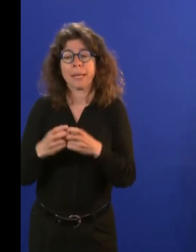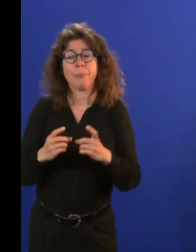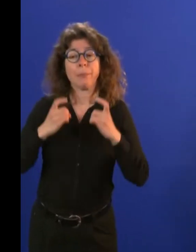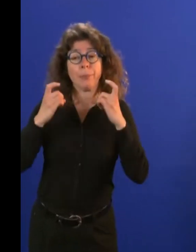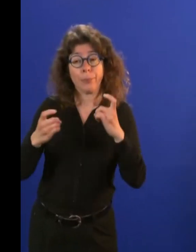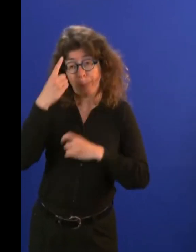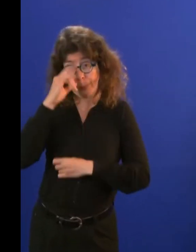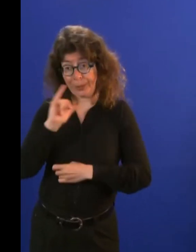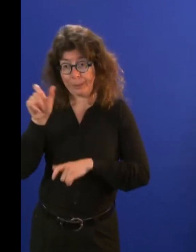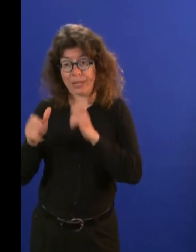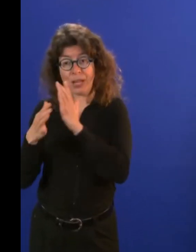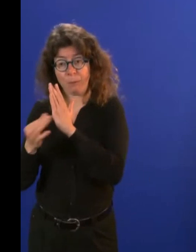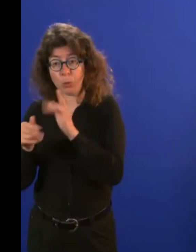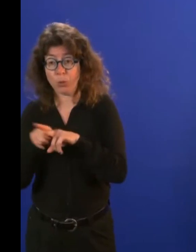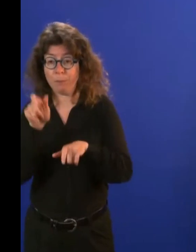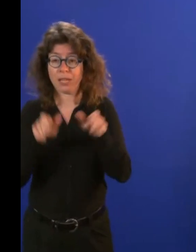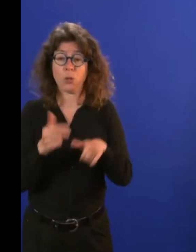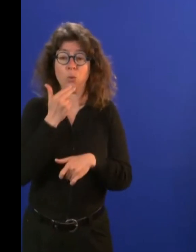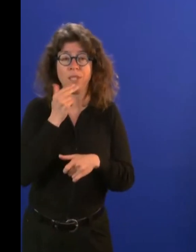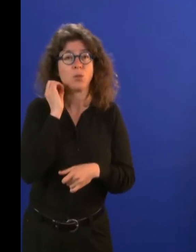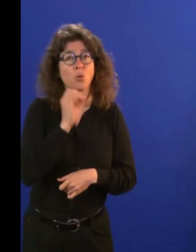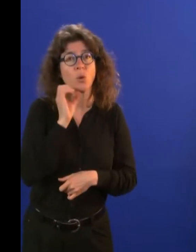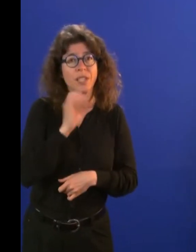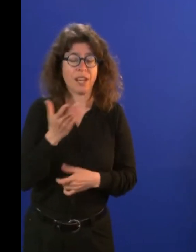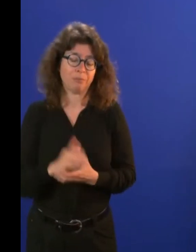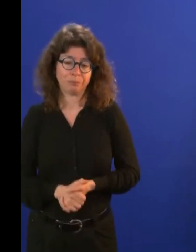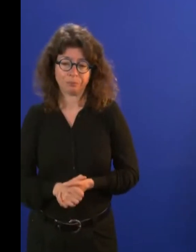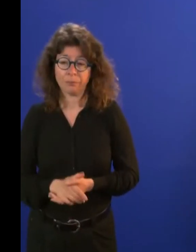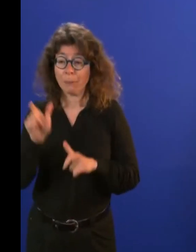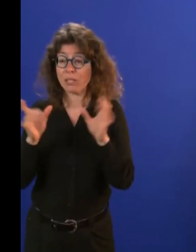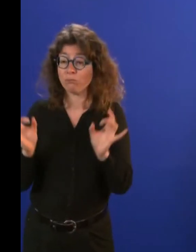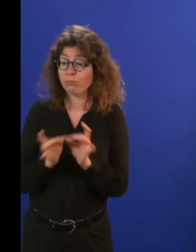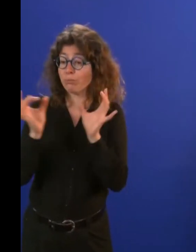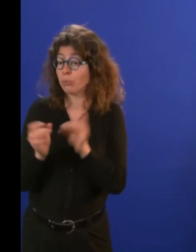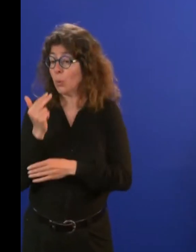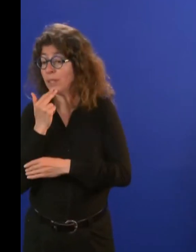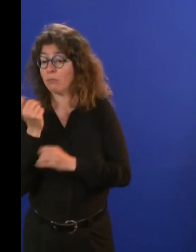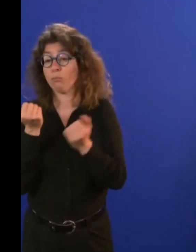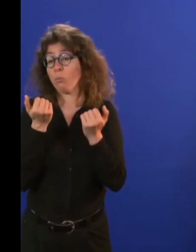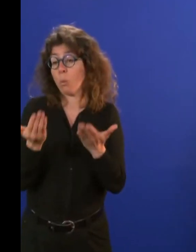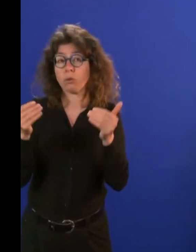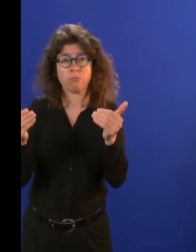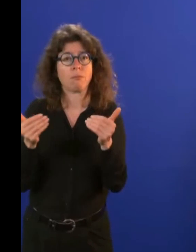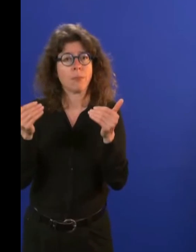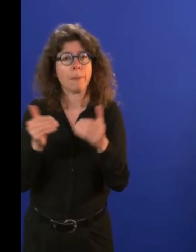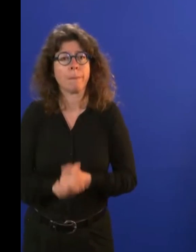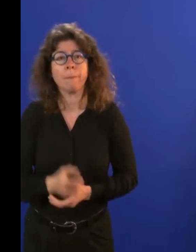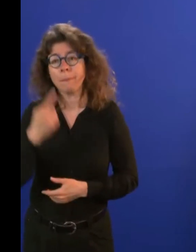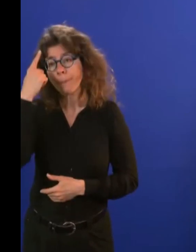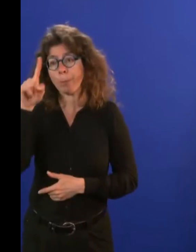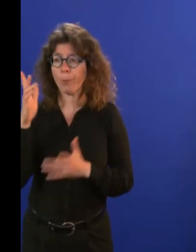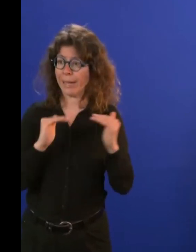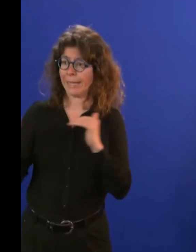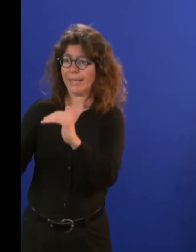abonnés et les usagers du quotidien, tandis qu'il est proposé aux usagers occasionnels le statu quo. Pour des raisons d'équité, il